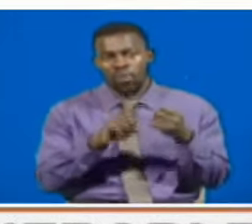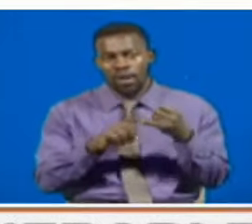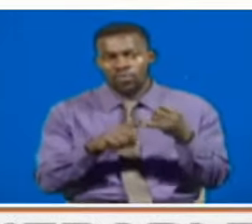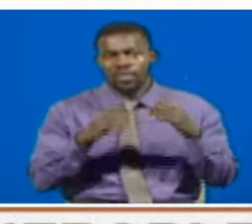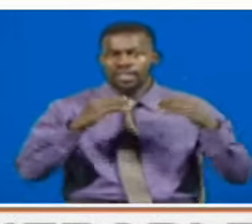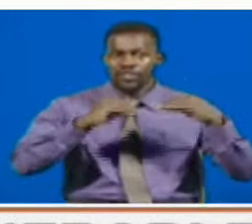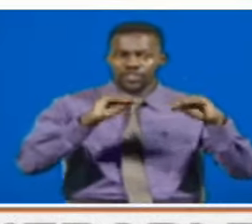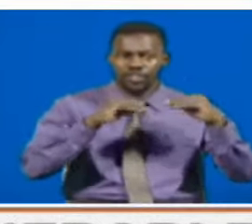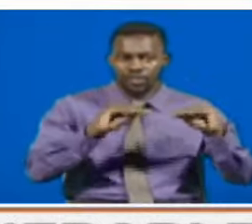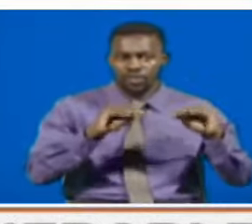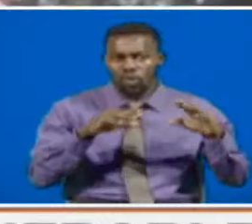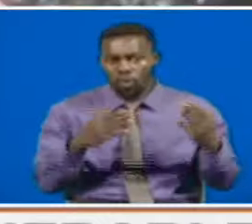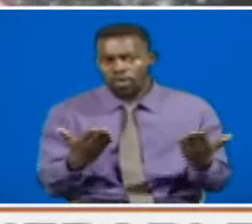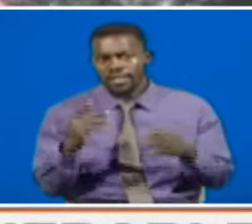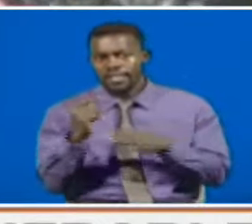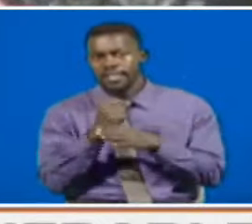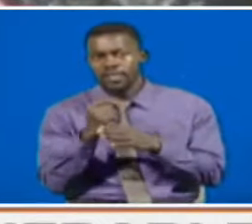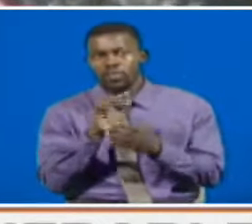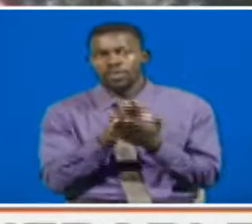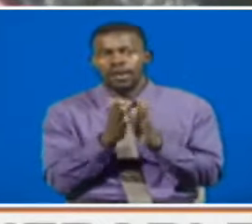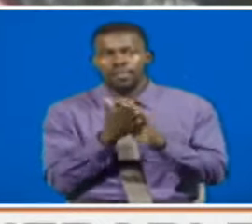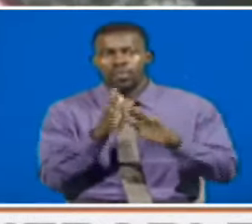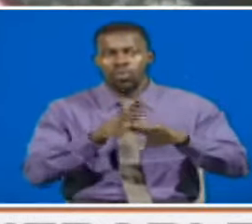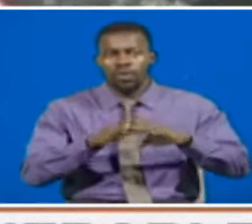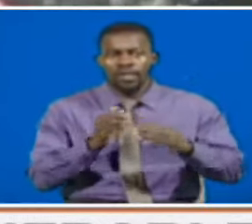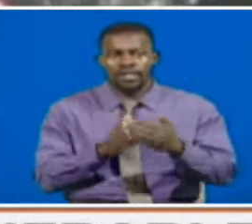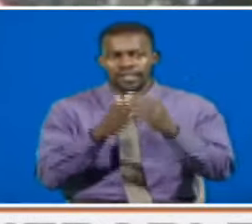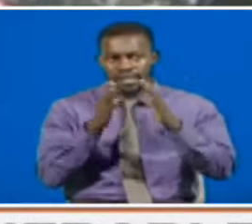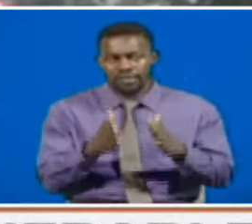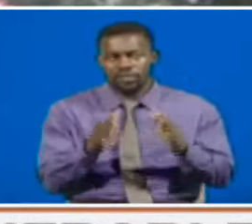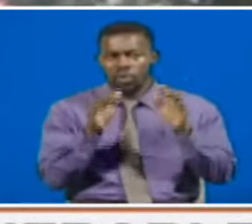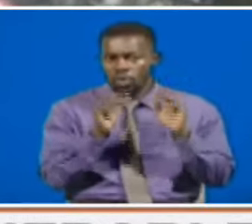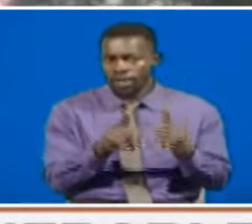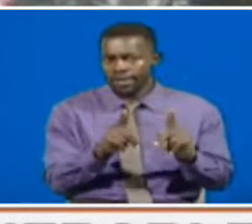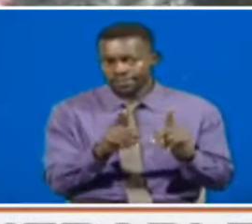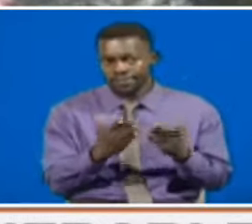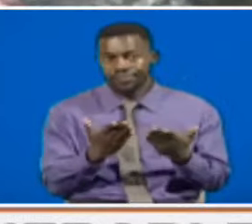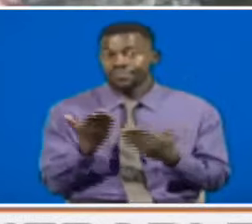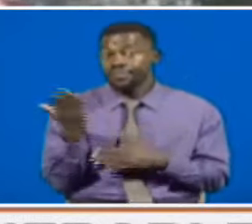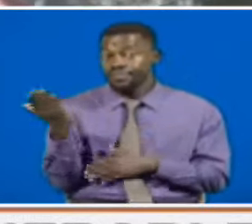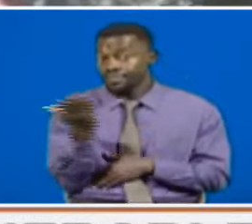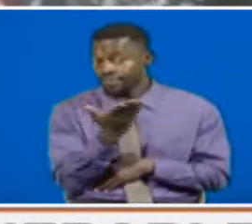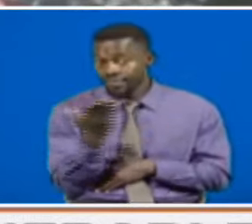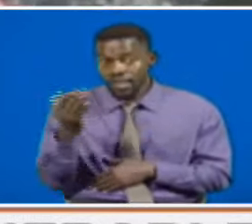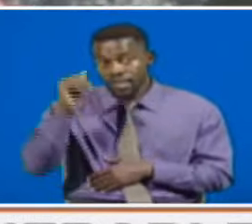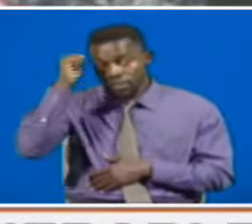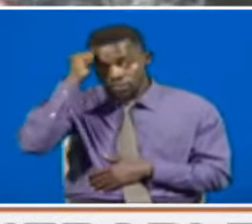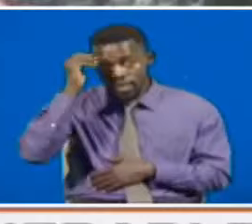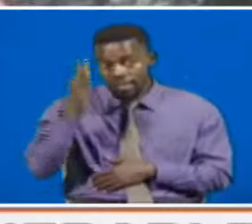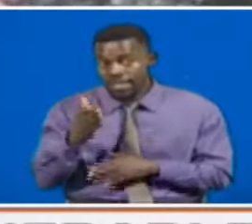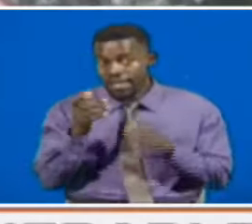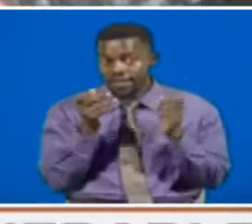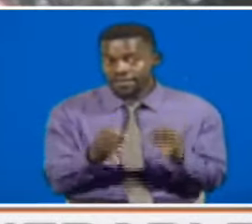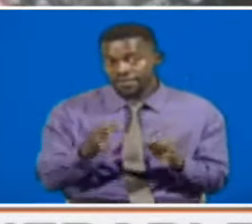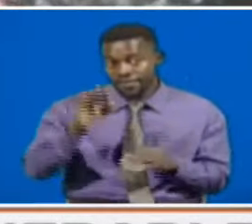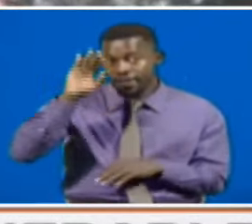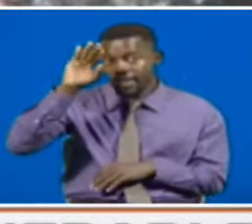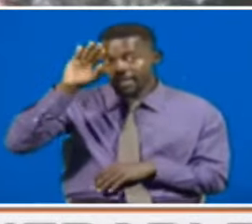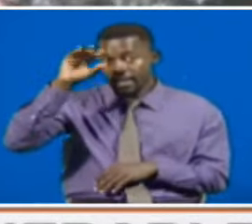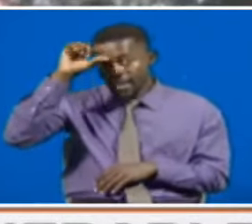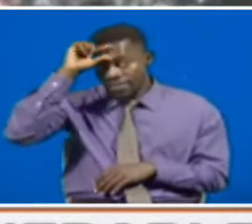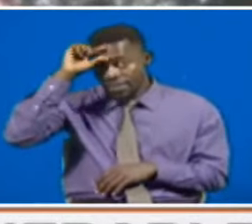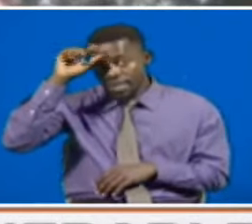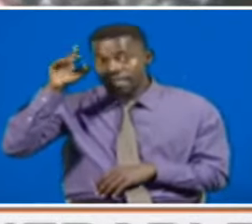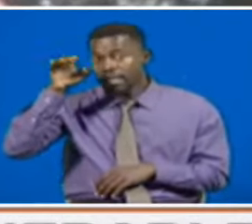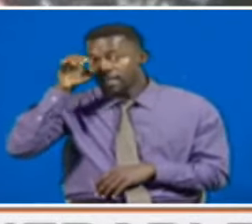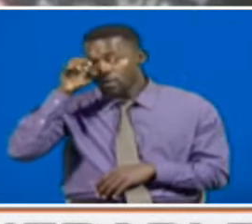kuwa viongozi. Sasa kama wanafunzi wenu hapa watakuwa wameachwa nje, lazima huyo ward